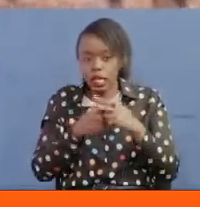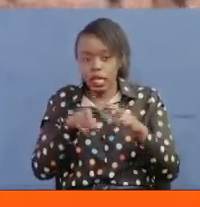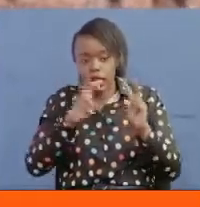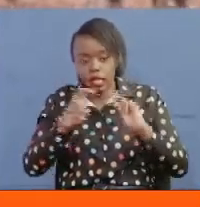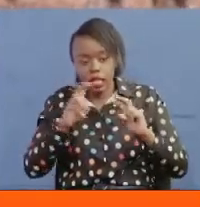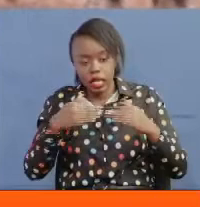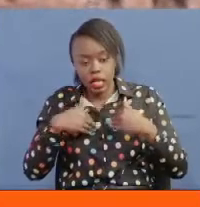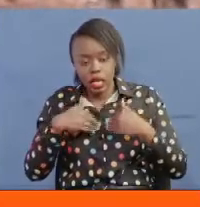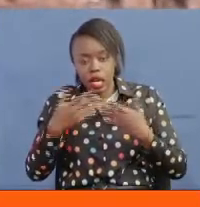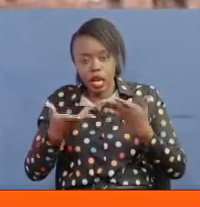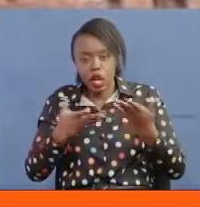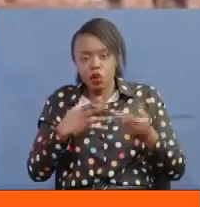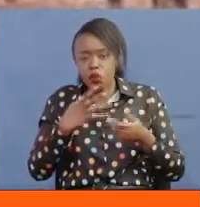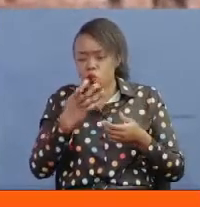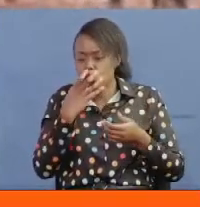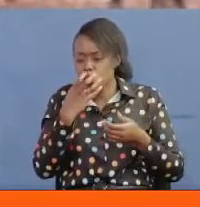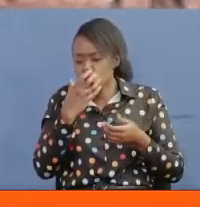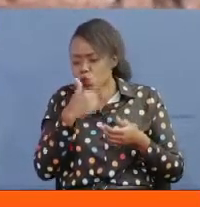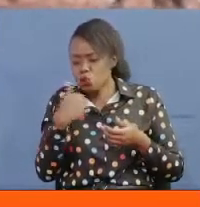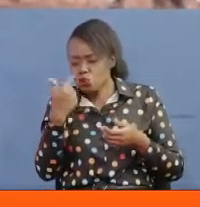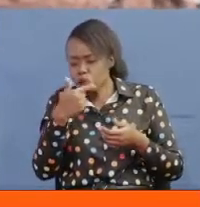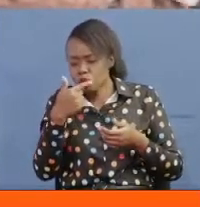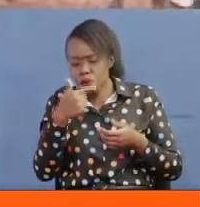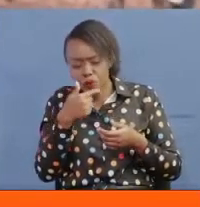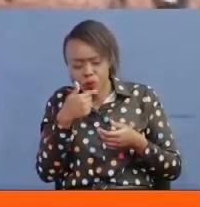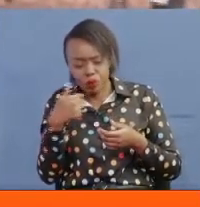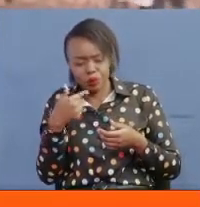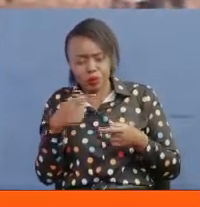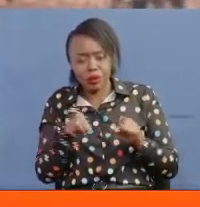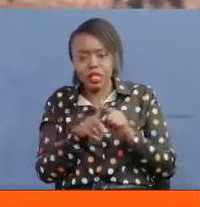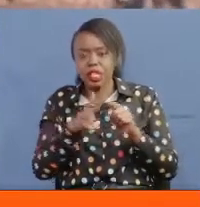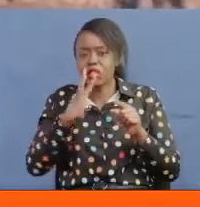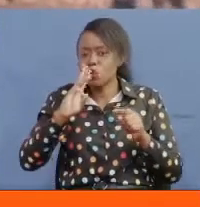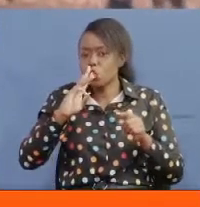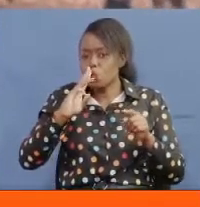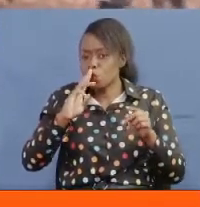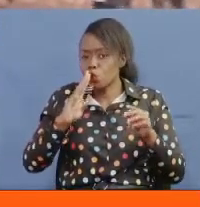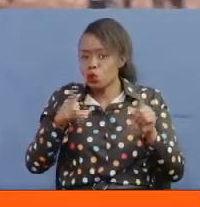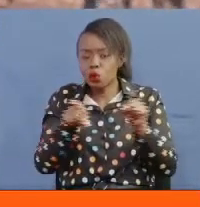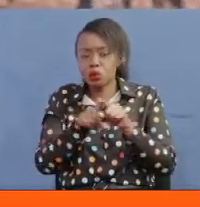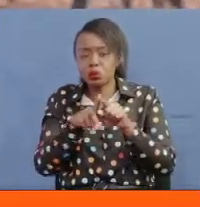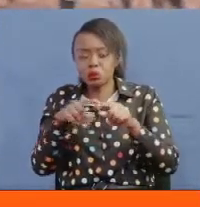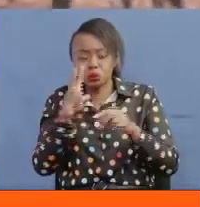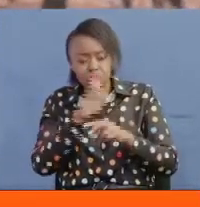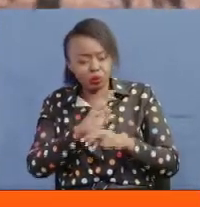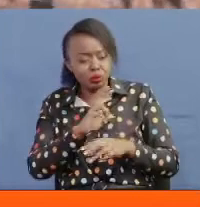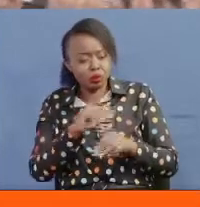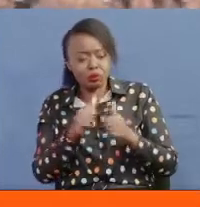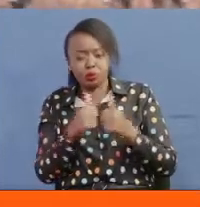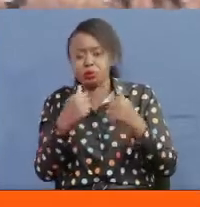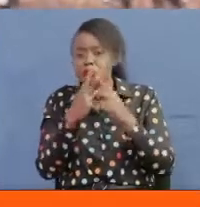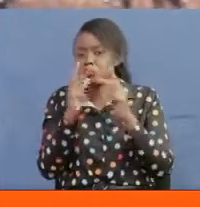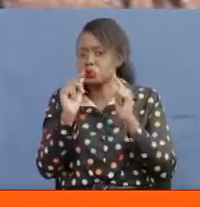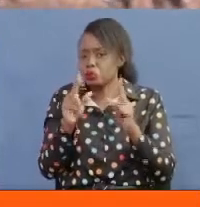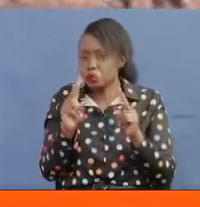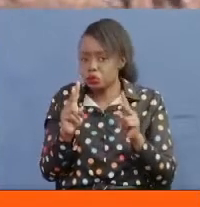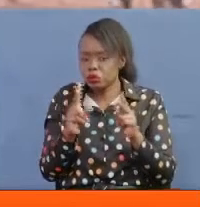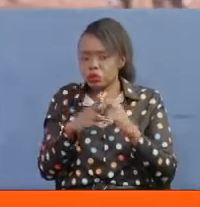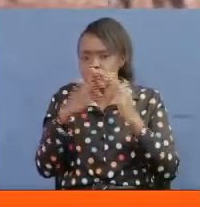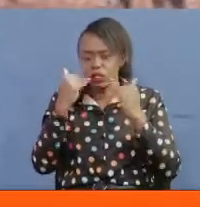sinatoa maji kwa mdomo. Na maji hiyo inapanana. Kwa hivyo tunauliza